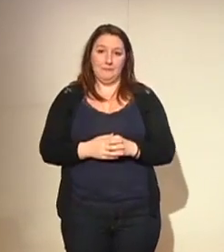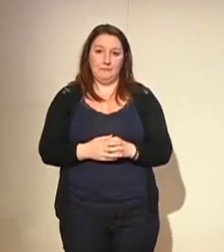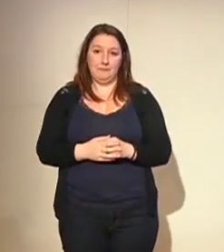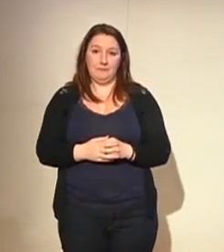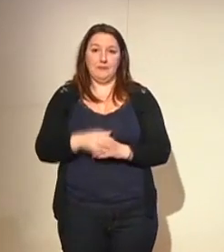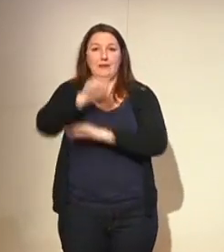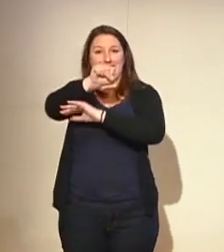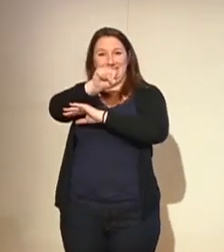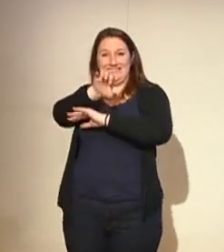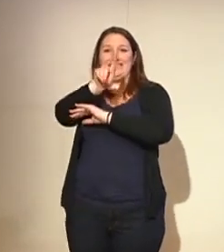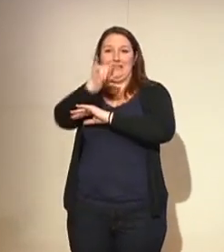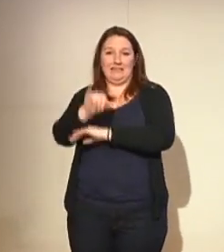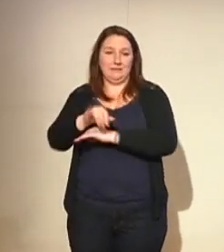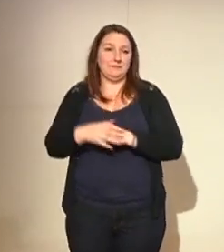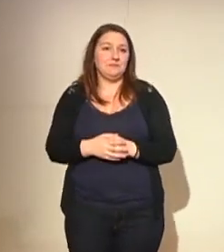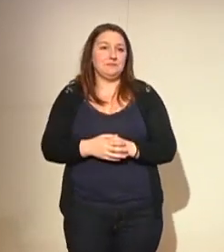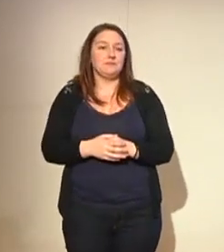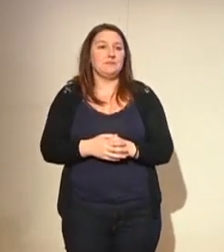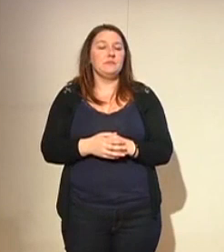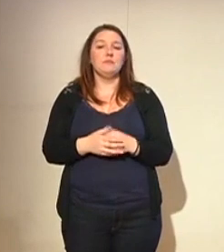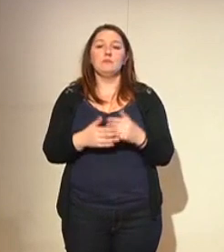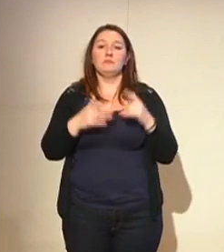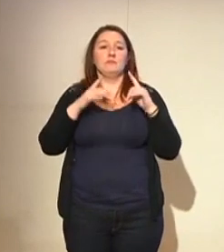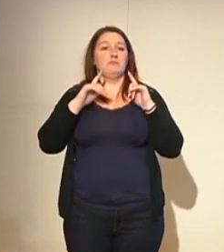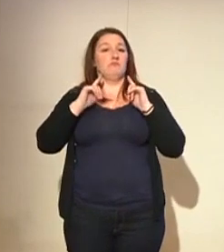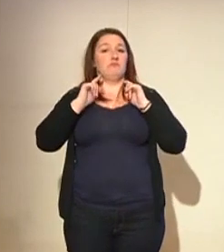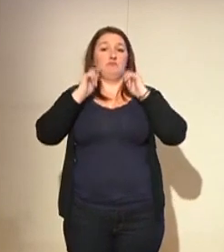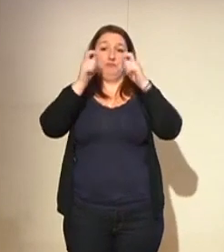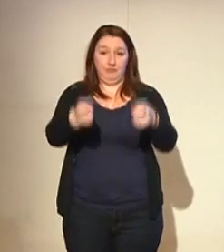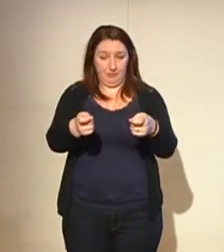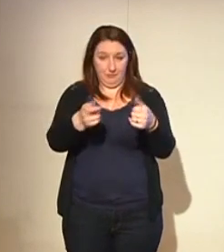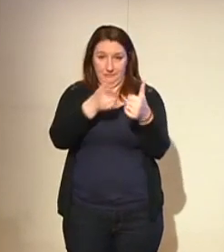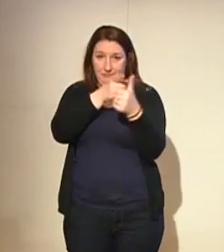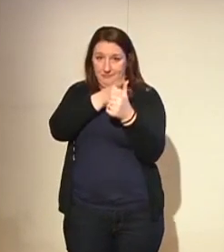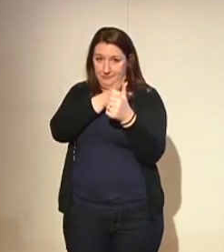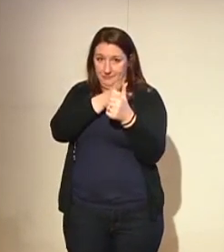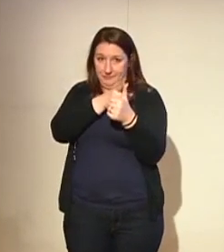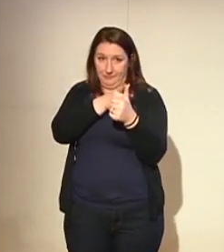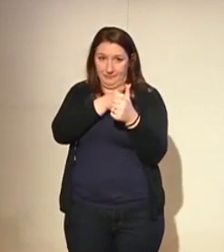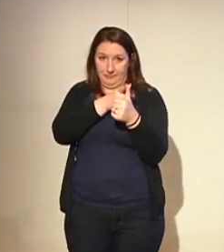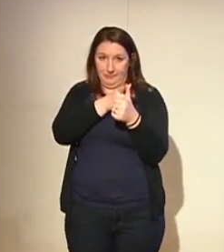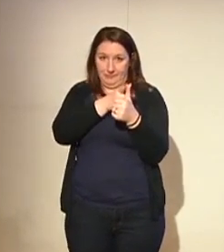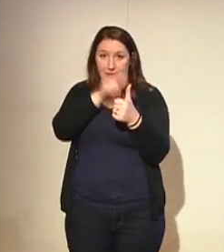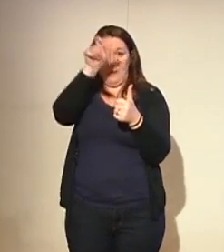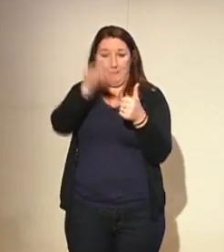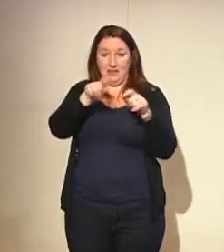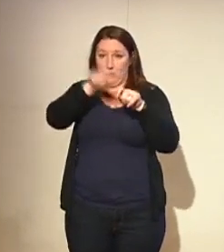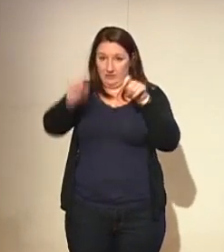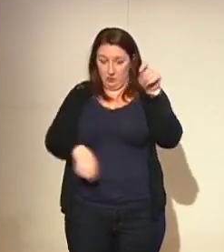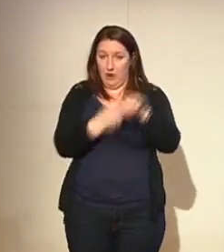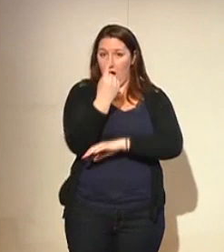CDI pour lequel nous devons nommer un titulaire et un